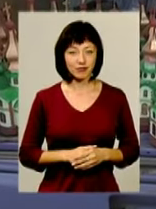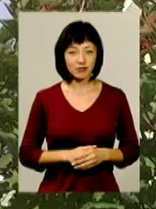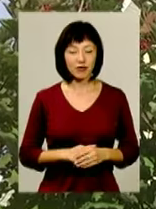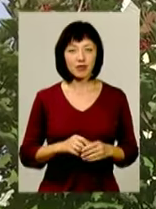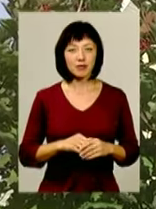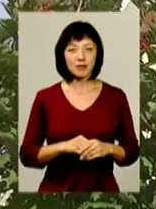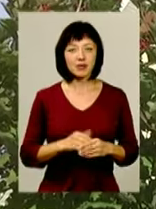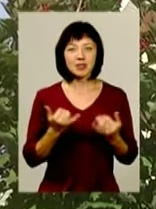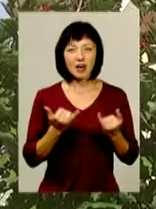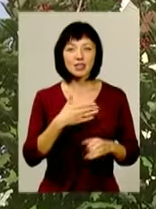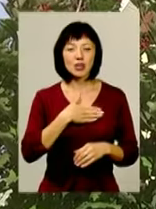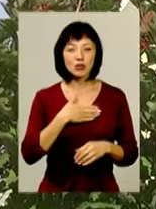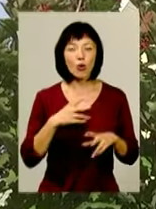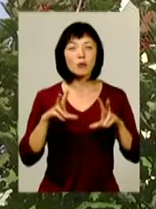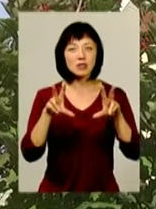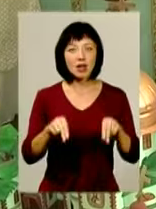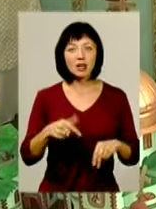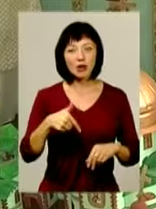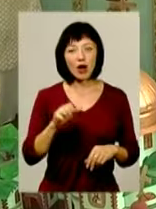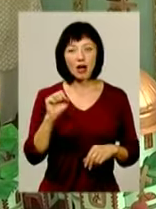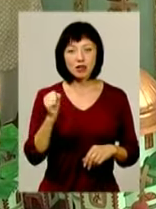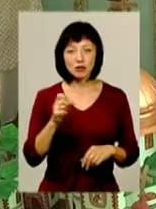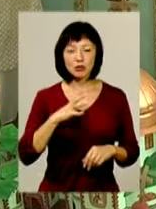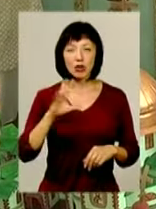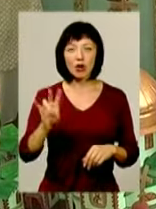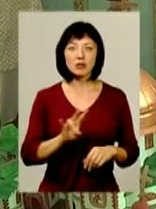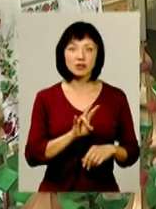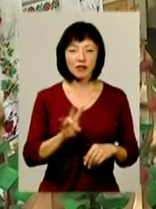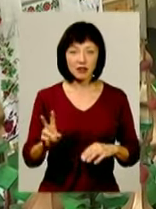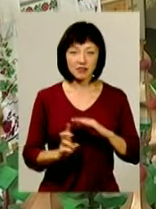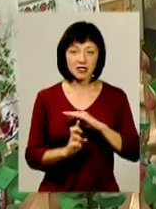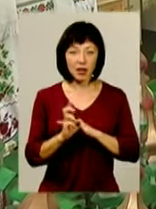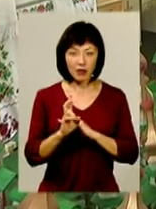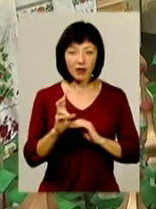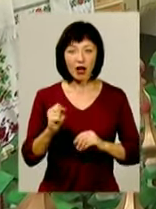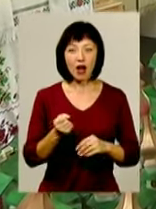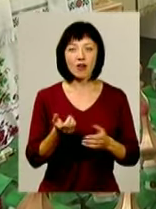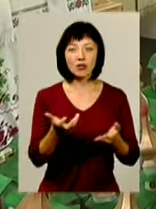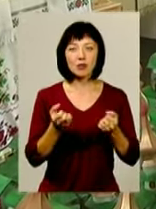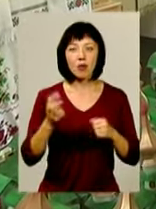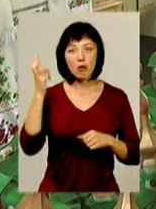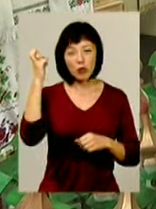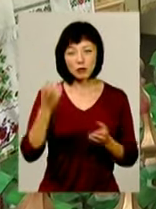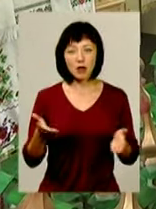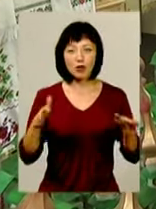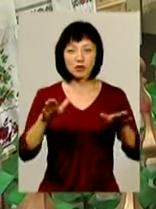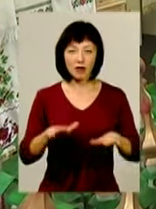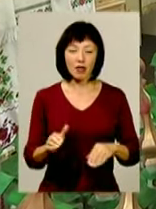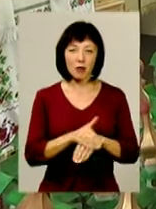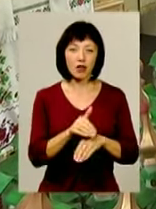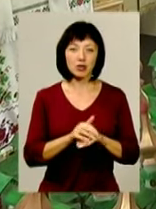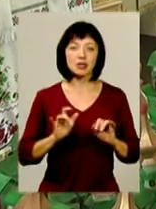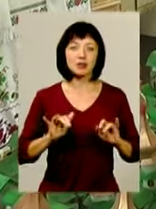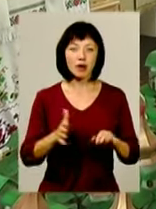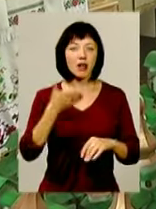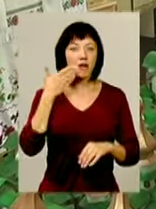душі. Як ми й обіцяли Григорію Андрійовичу, макети були освячені в церкві, а волонтери отримали Боже благословення на благодійні справи